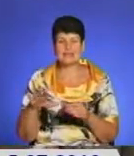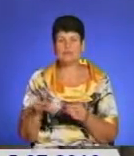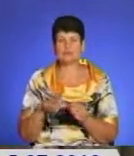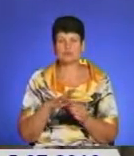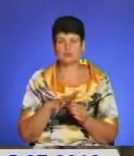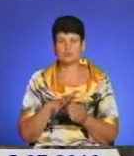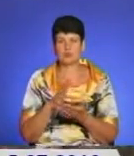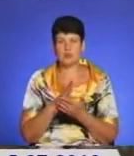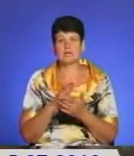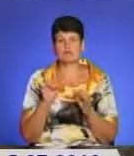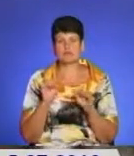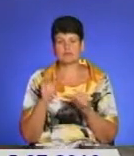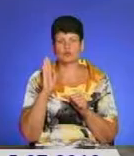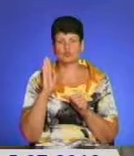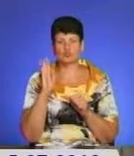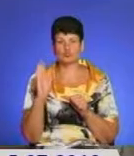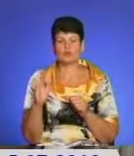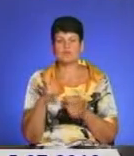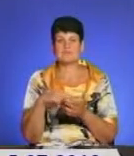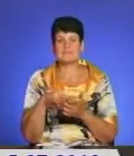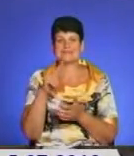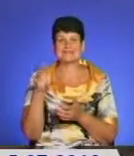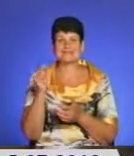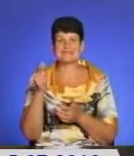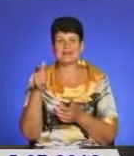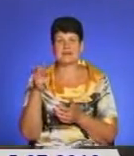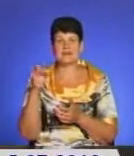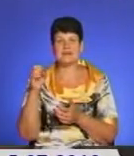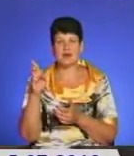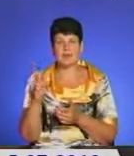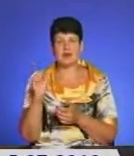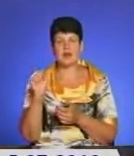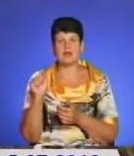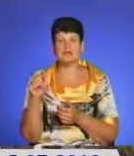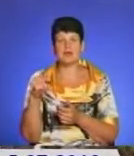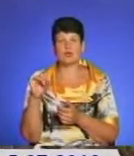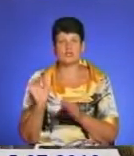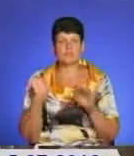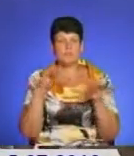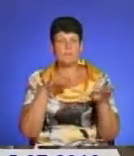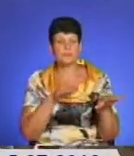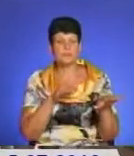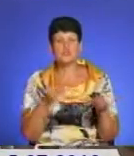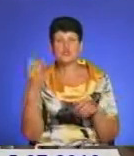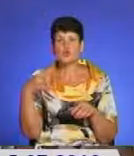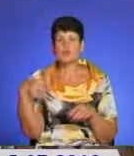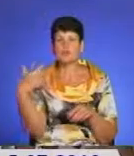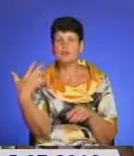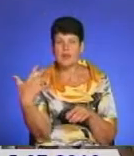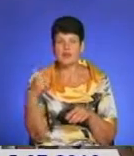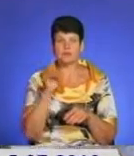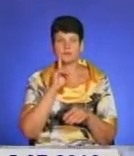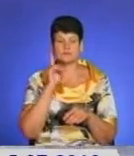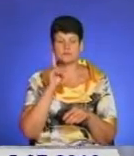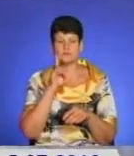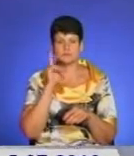столиці Хорватії, місті Загребі та на острові Спліт на Адріатичному узбережжі. 45 юних мандрівників з Тернополя